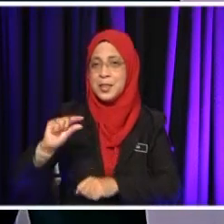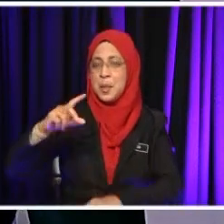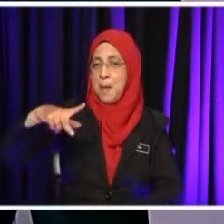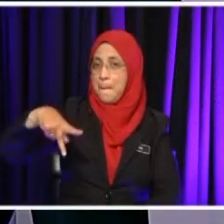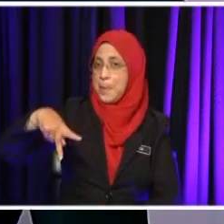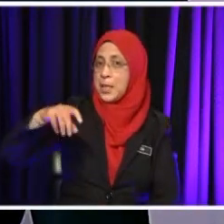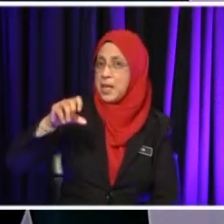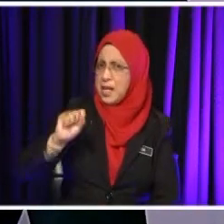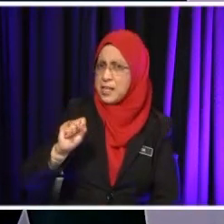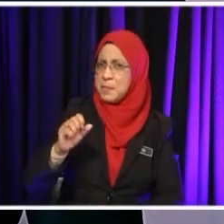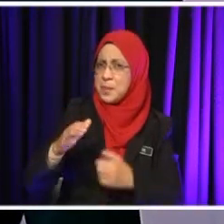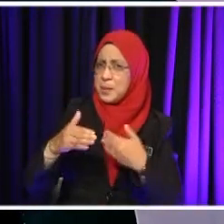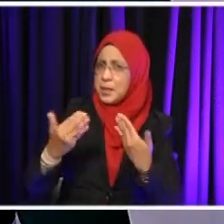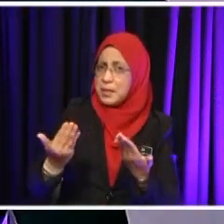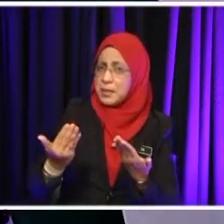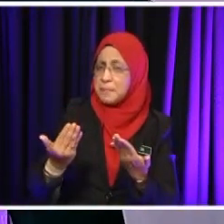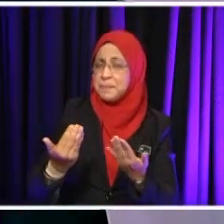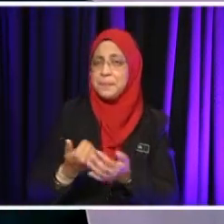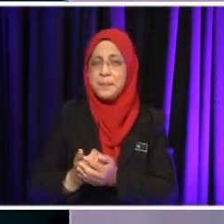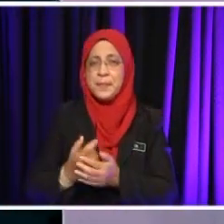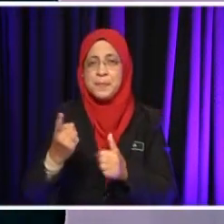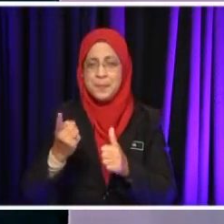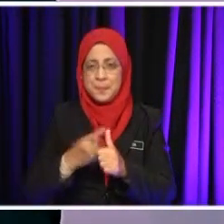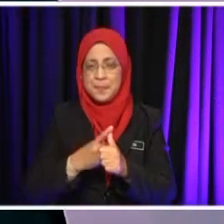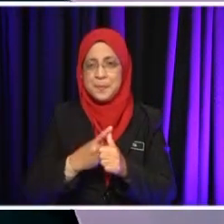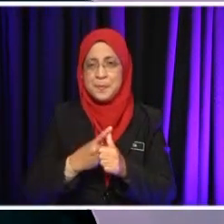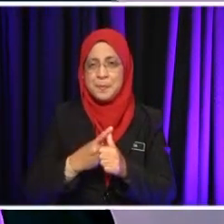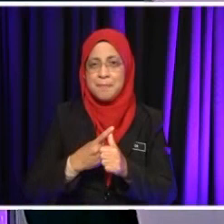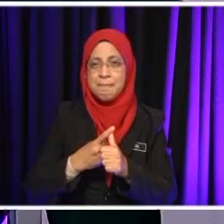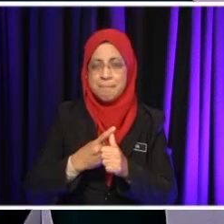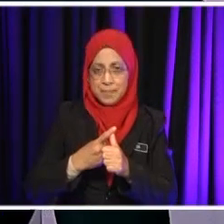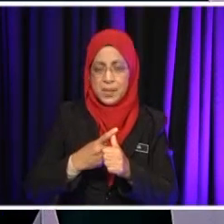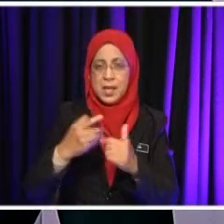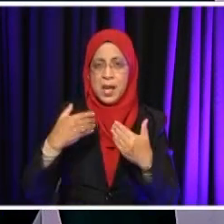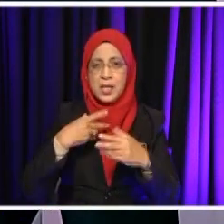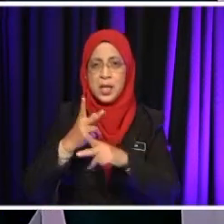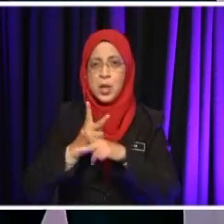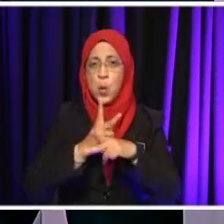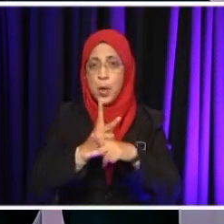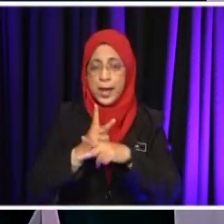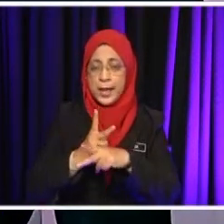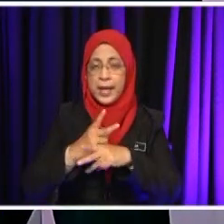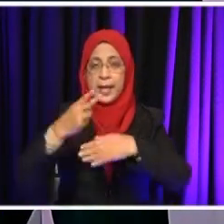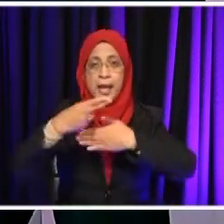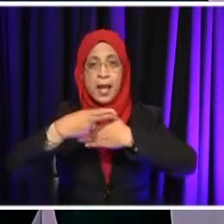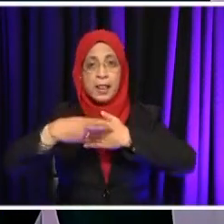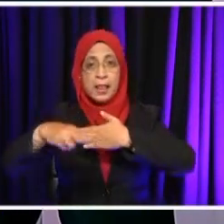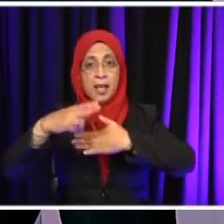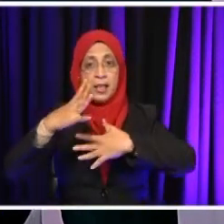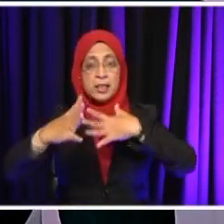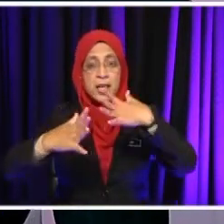GPS tuh mengusik yang pertama adalah segmen kawalan dia akan menghantar isyarat menggunakan